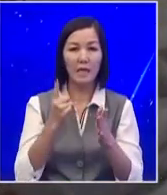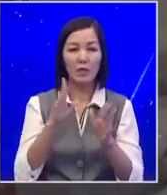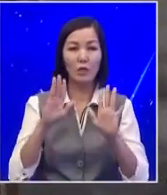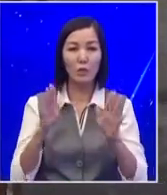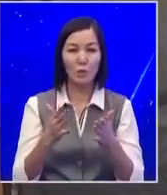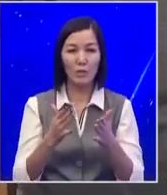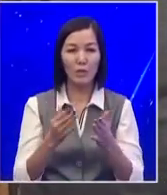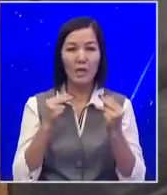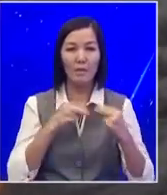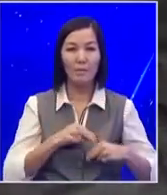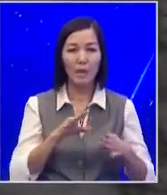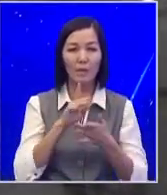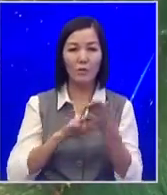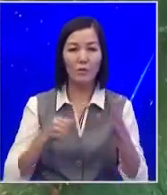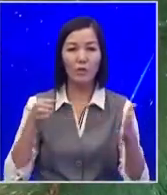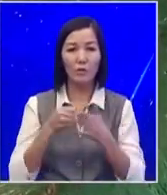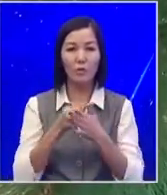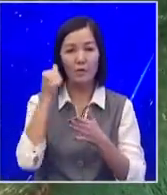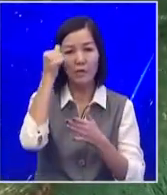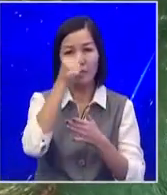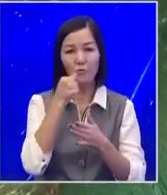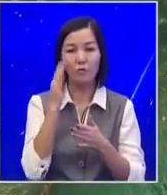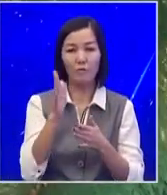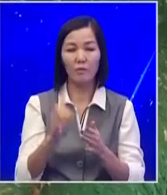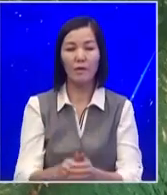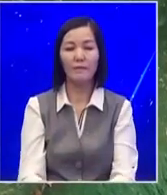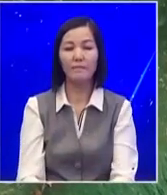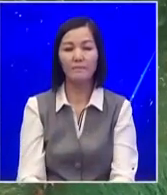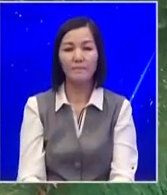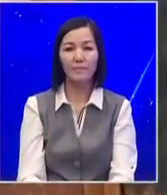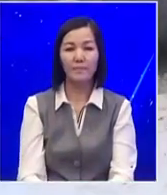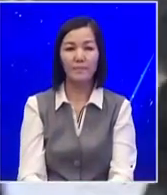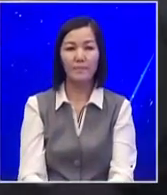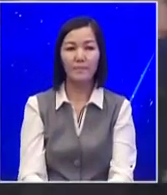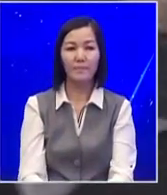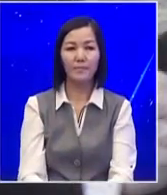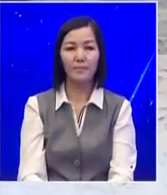случай. Данная работа продолжится и далее до конца текущего года.